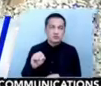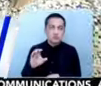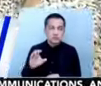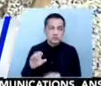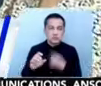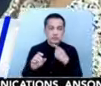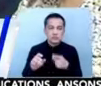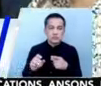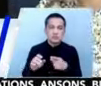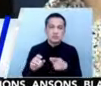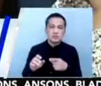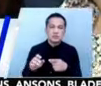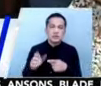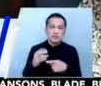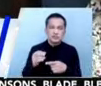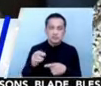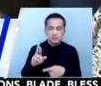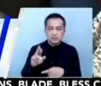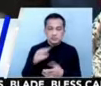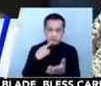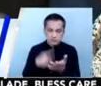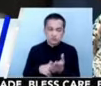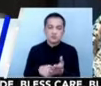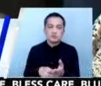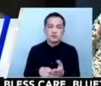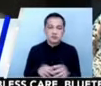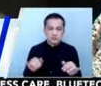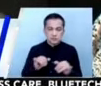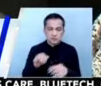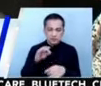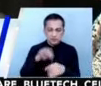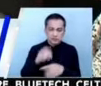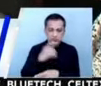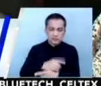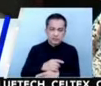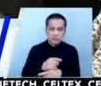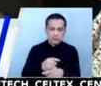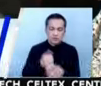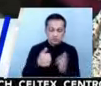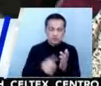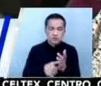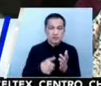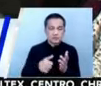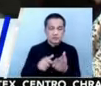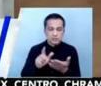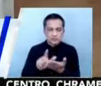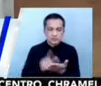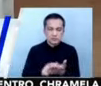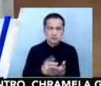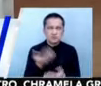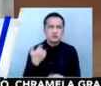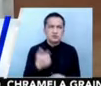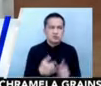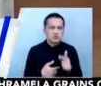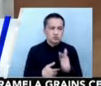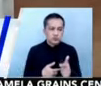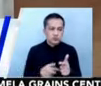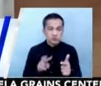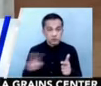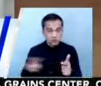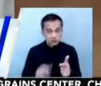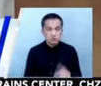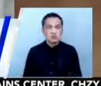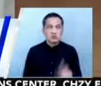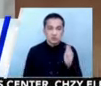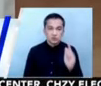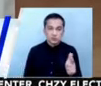of candidacy. Gayun din ang election day voters list noong 2022 at 2023. Ang ginagawa ng fact-finding team